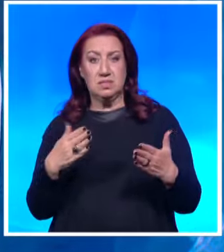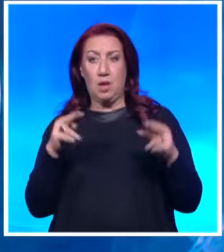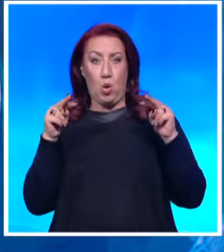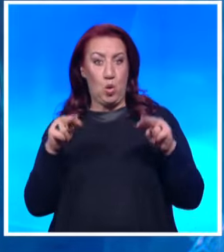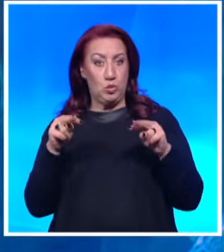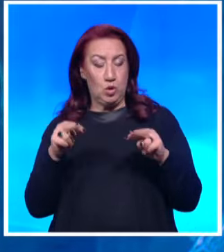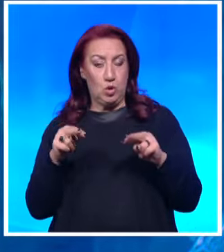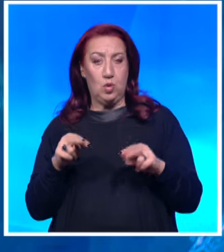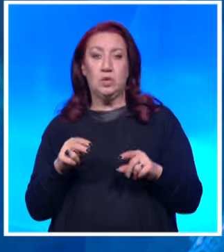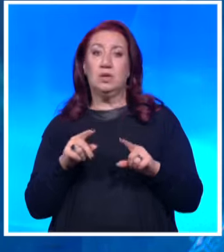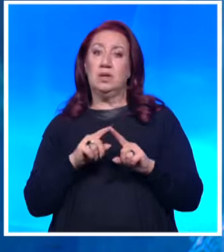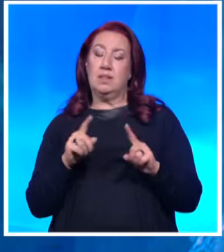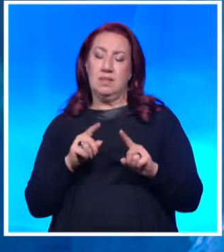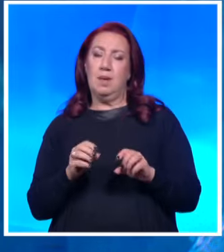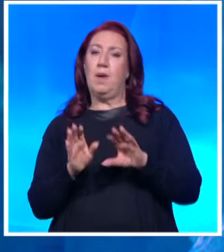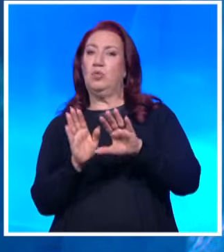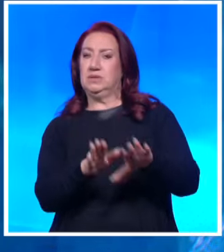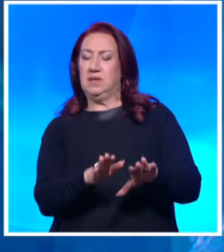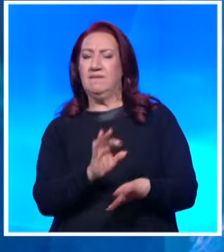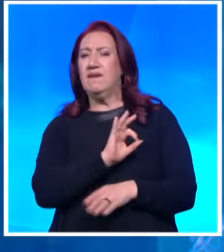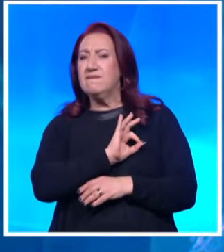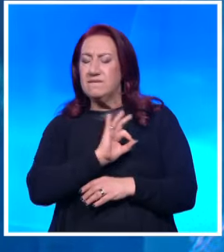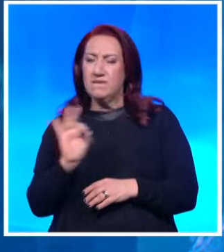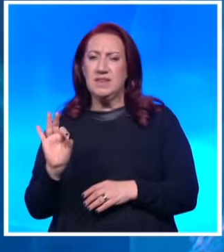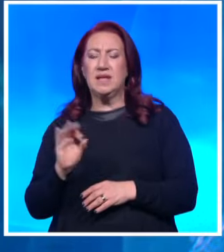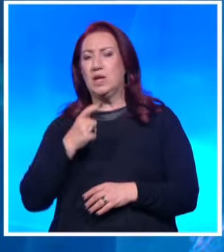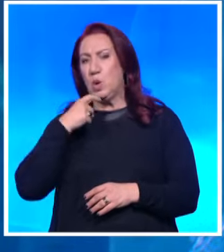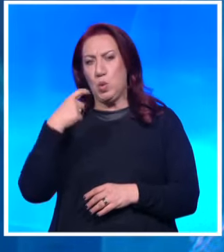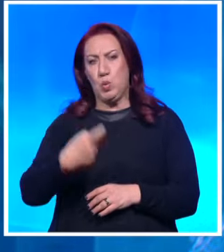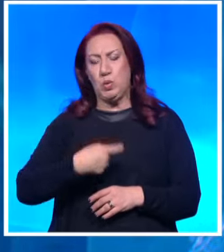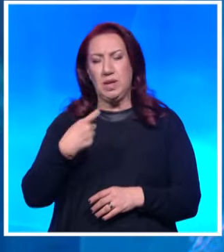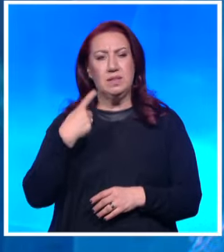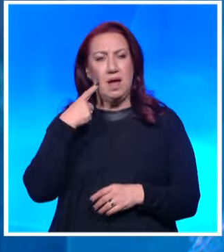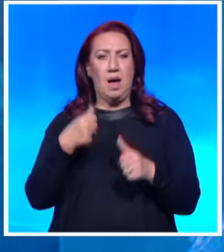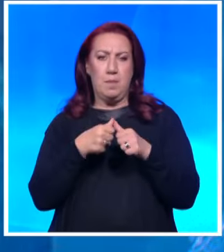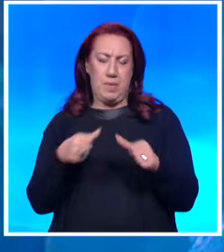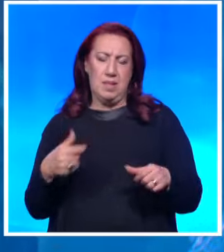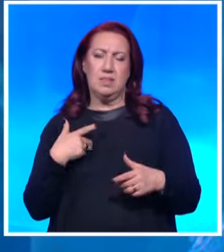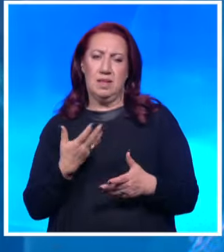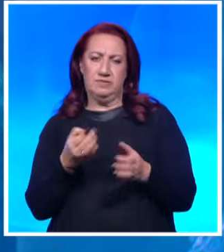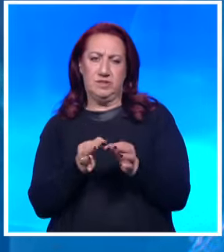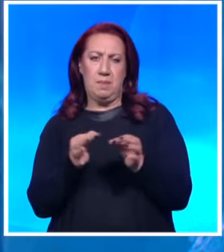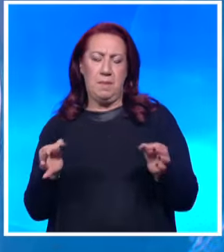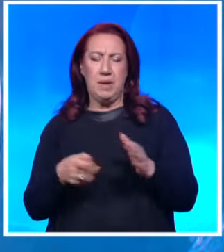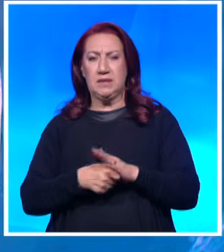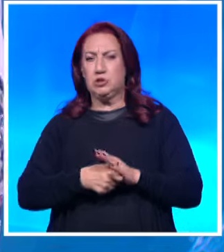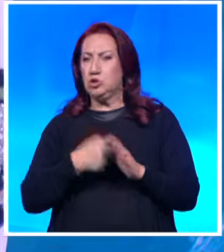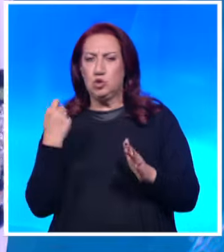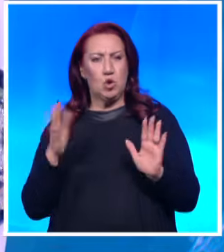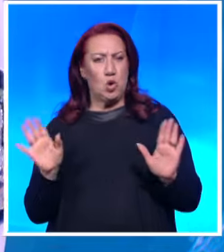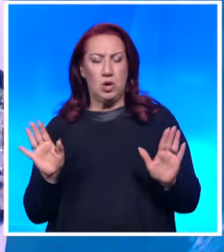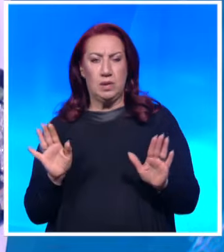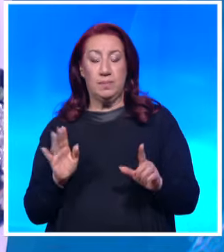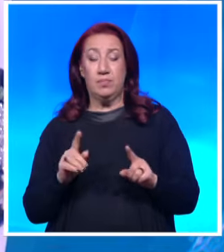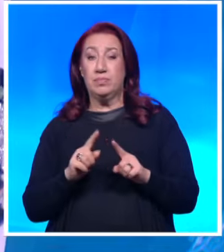със сигурност няма да ги оставим, като всяка година по абитуренските балове мерките от наша страна ще са много строги, защото